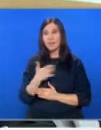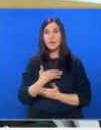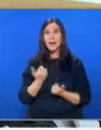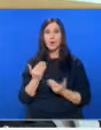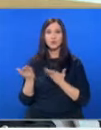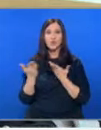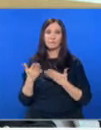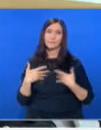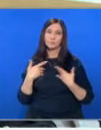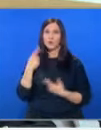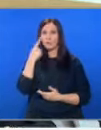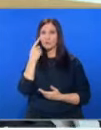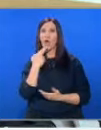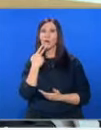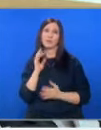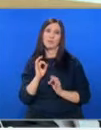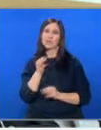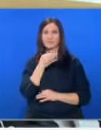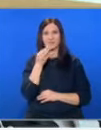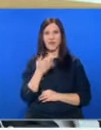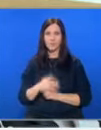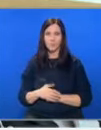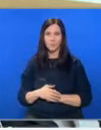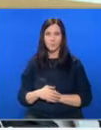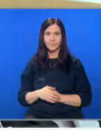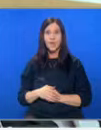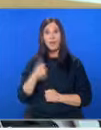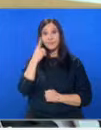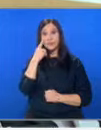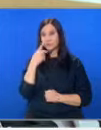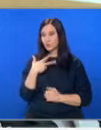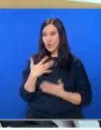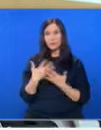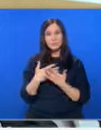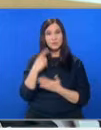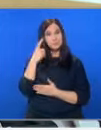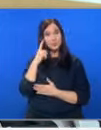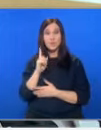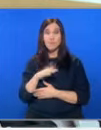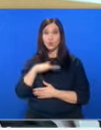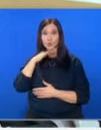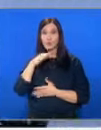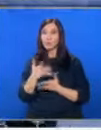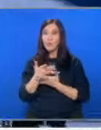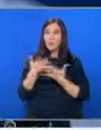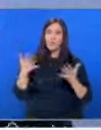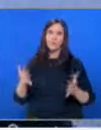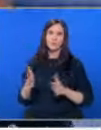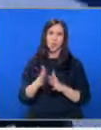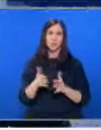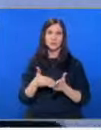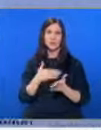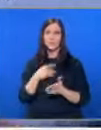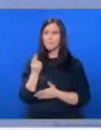учебници. Предпочитам тестове на хартия, защото така съм свикнал, но пък тестовете в социалните мрежи смятам, че могат да достигнат до повече хора. А за да